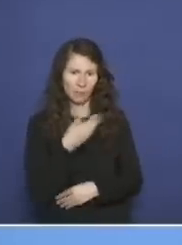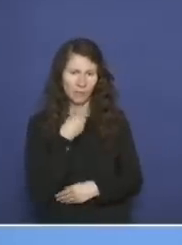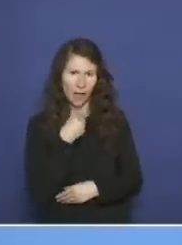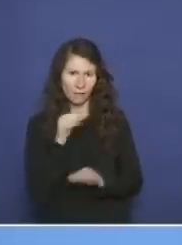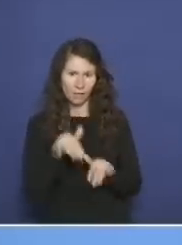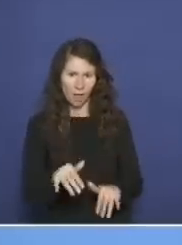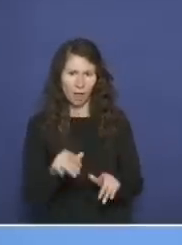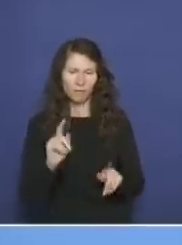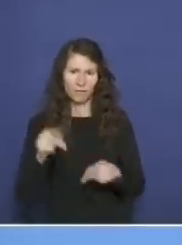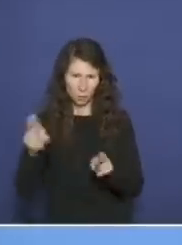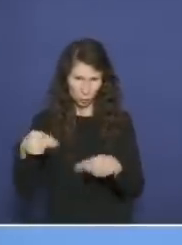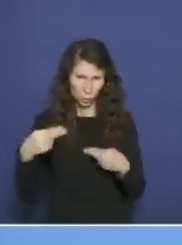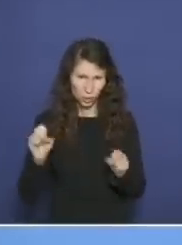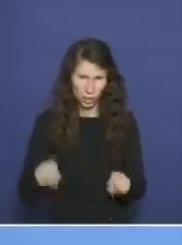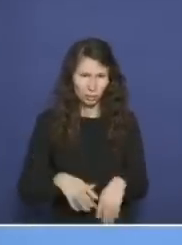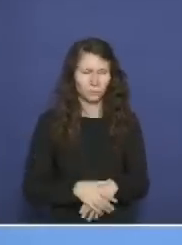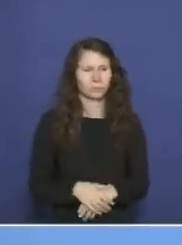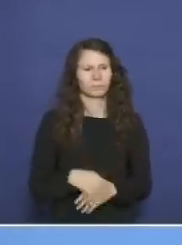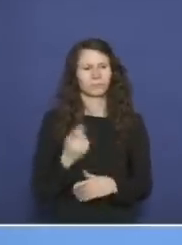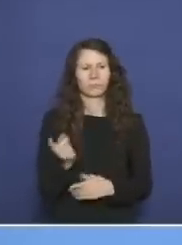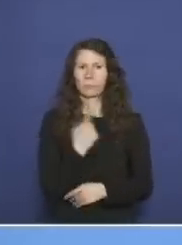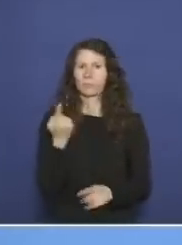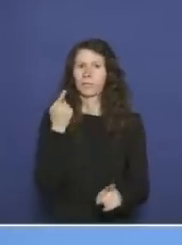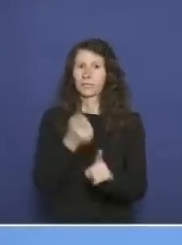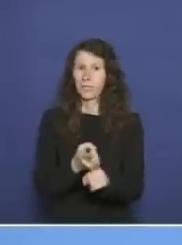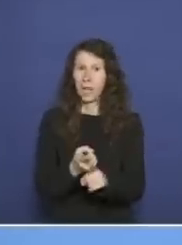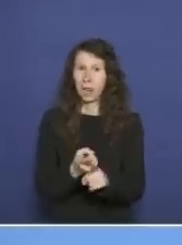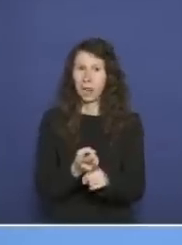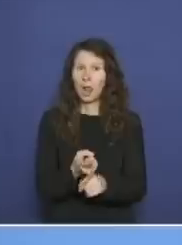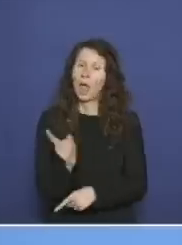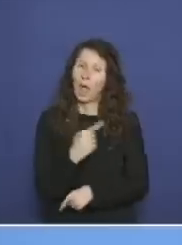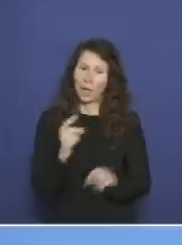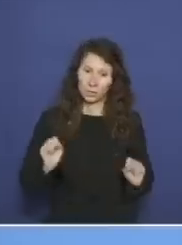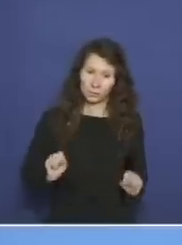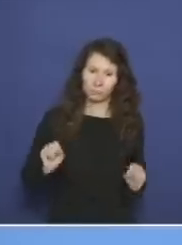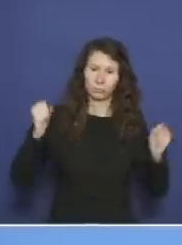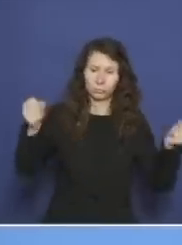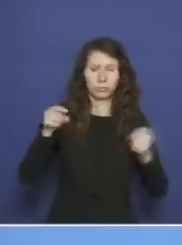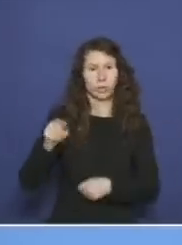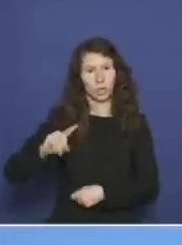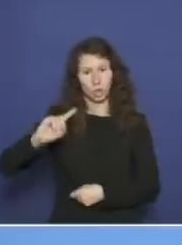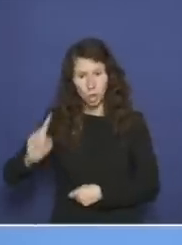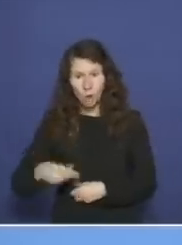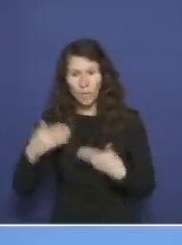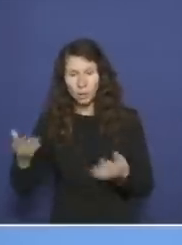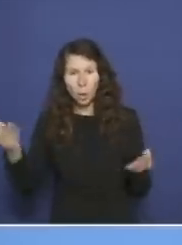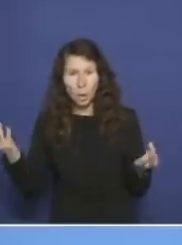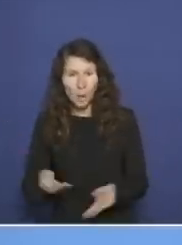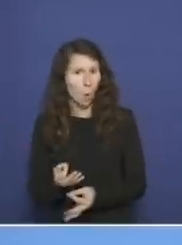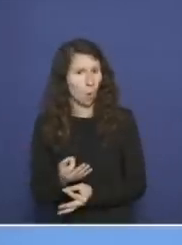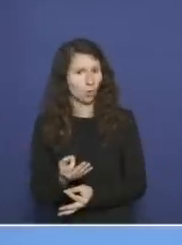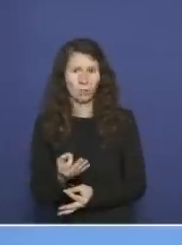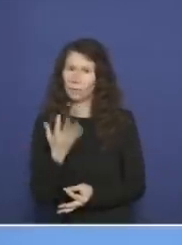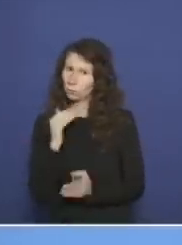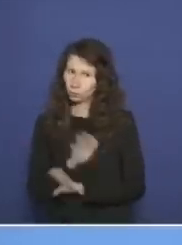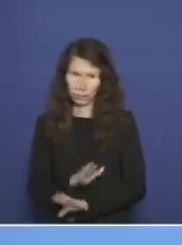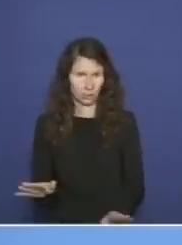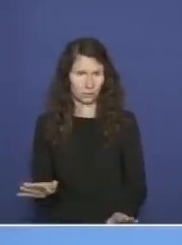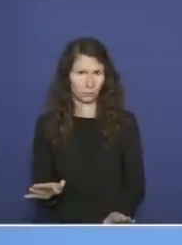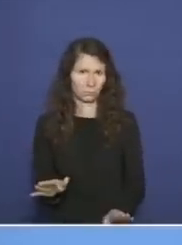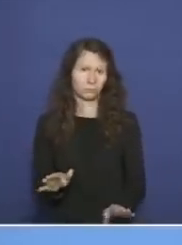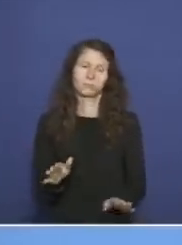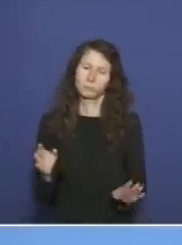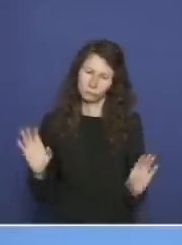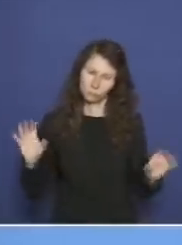Sicht wäre es, dass wir es gemeinsam schaffen, dass wir eine solche Maßnahme nicht nochmal brauchen. Man kann nichts ausschließen, aber das ist ja das eigentliche Ziel, durch Impfen